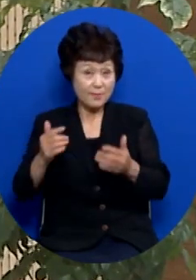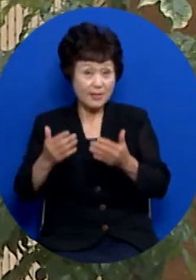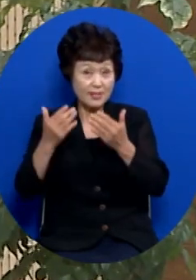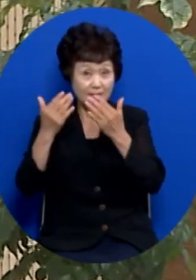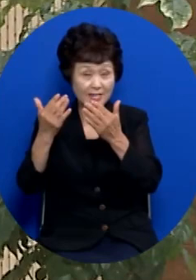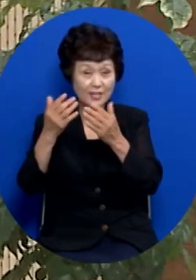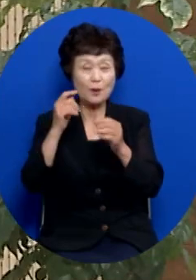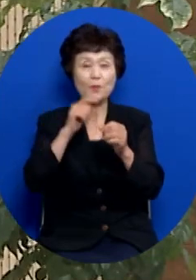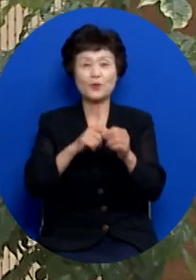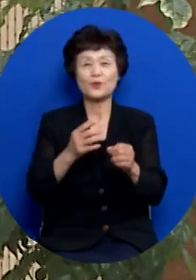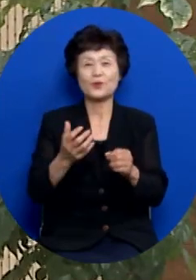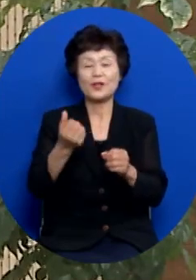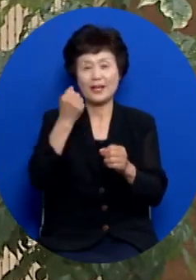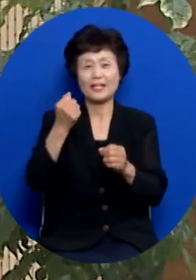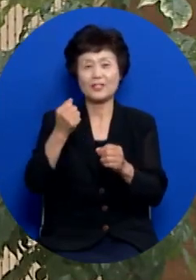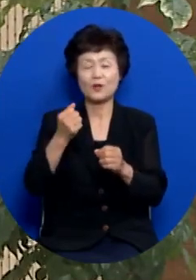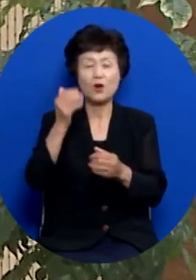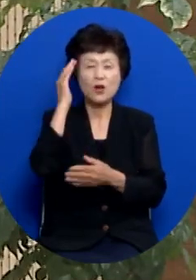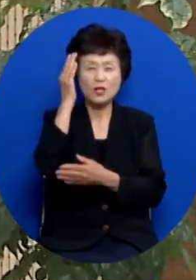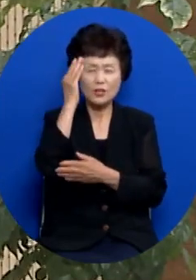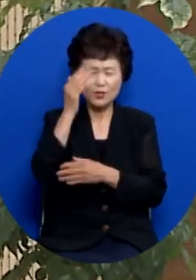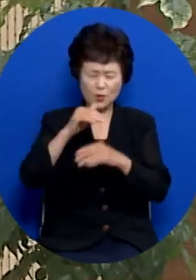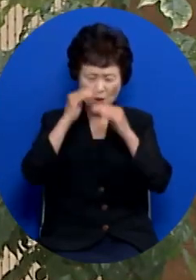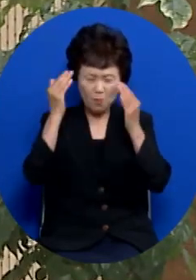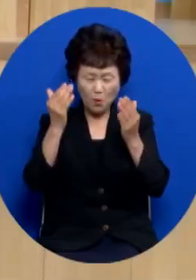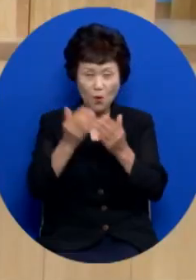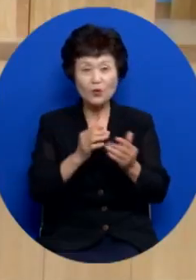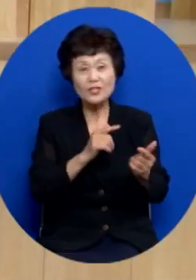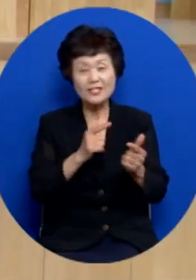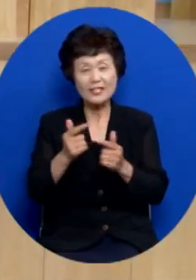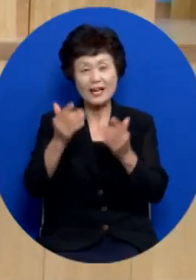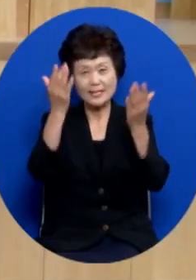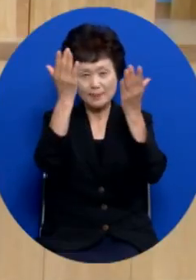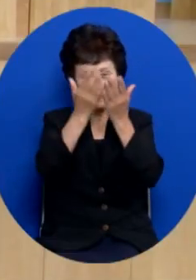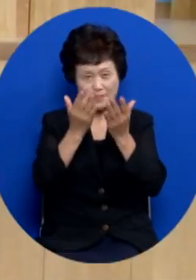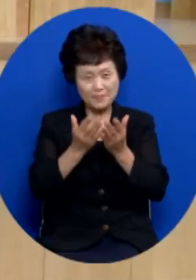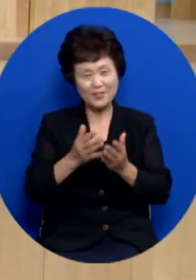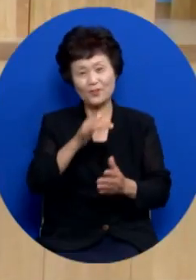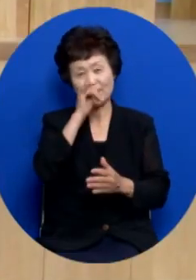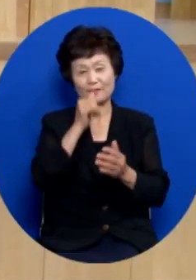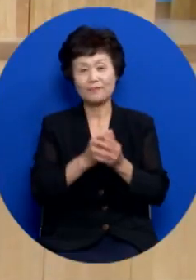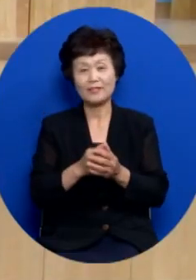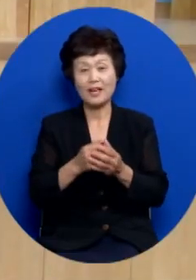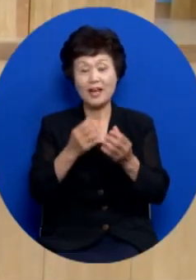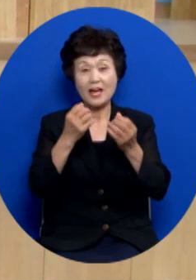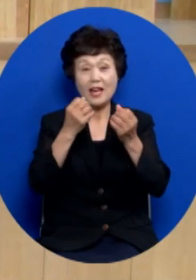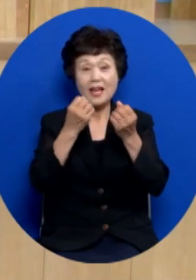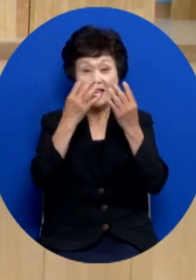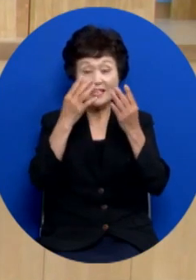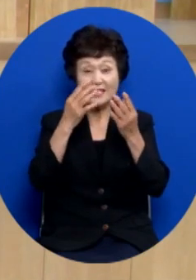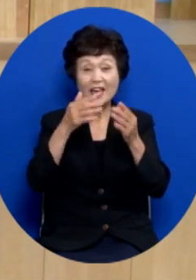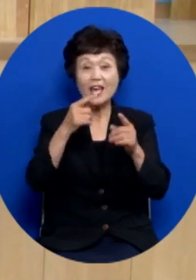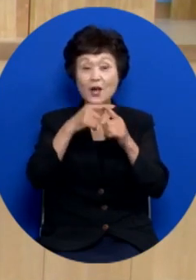삶을 살아가는 일에 설교나 모든 것이 맞추어져 있습니다. 네, 새 성전과 함께 지역사회에 선한